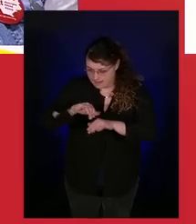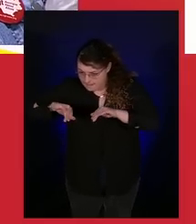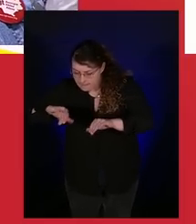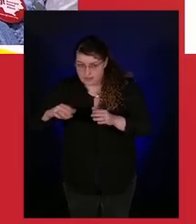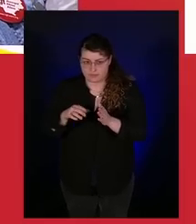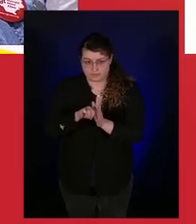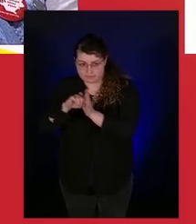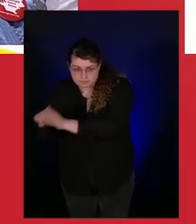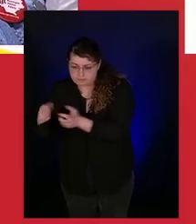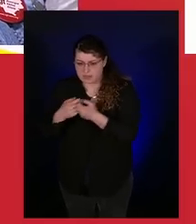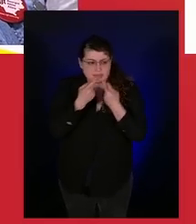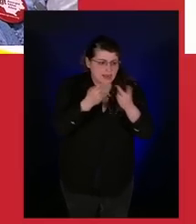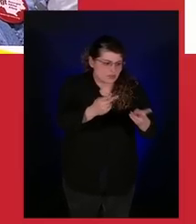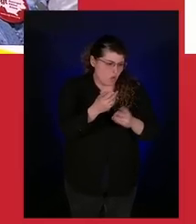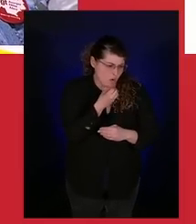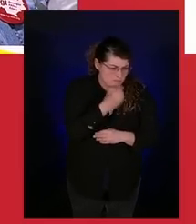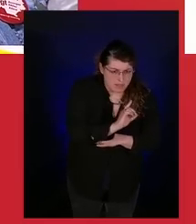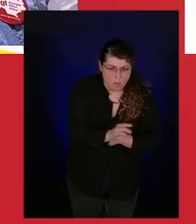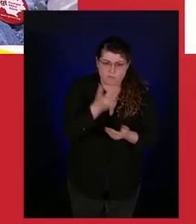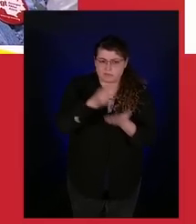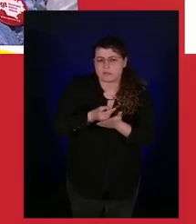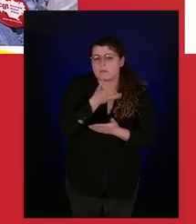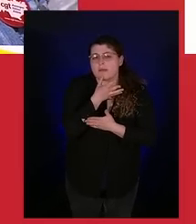déclarations erronées, non enregistrables.